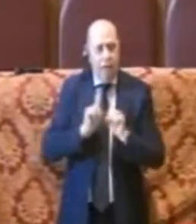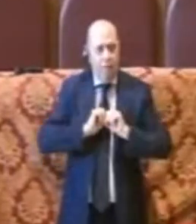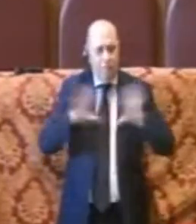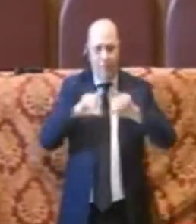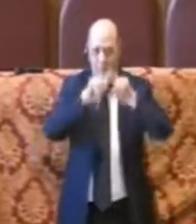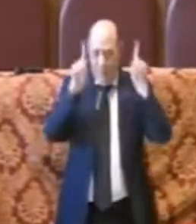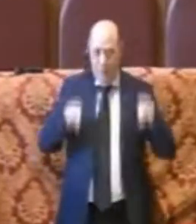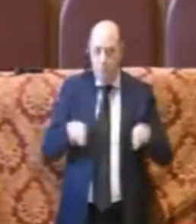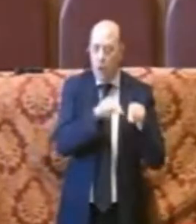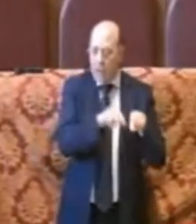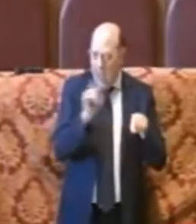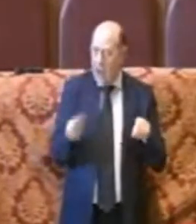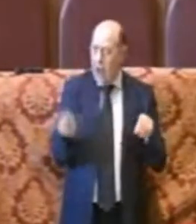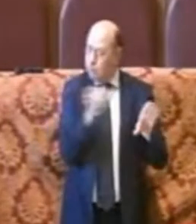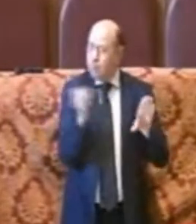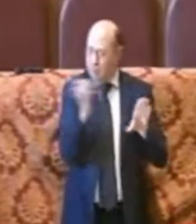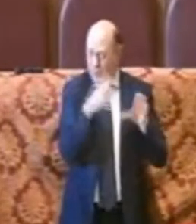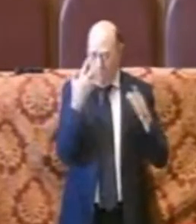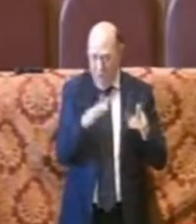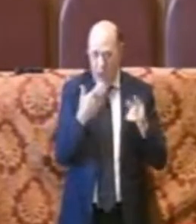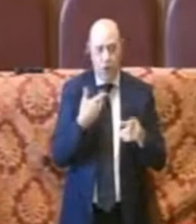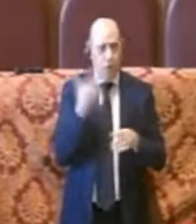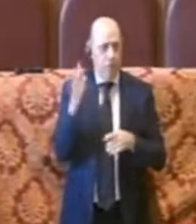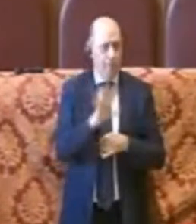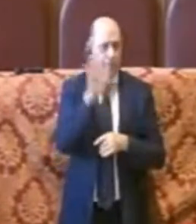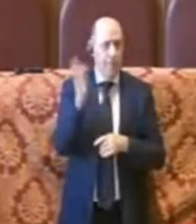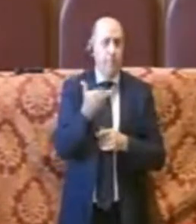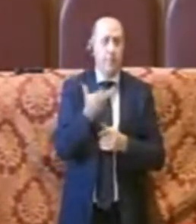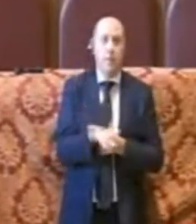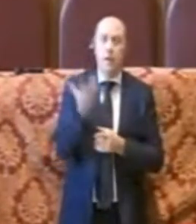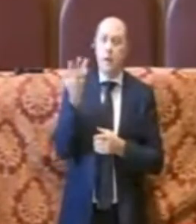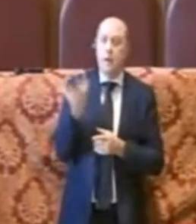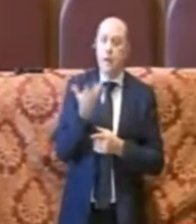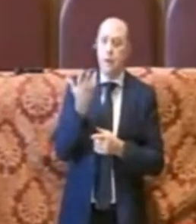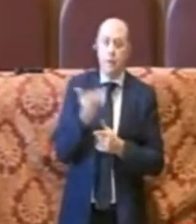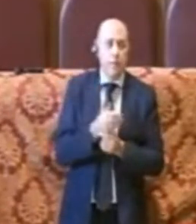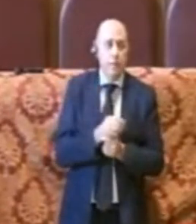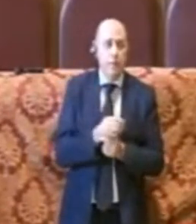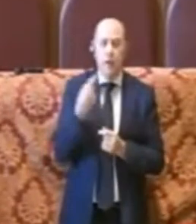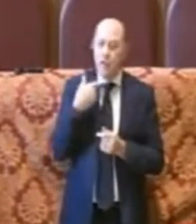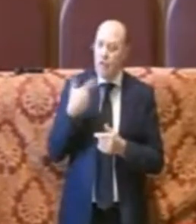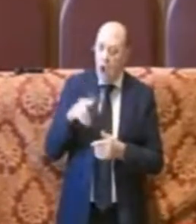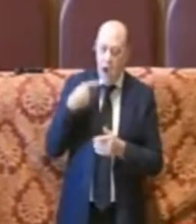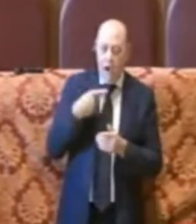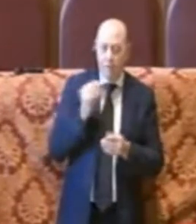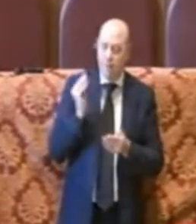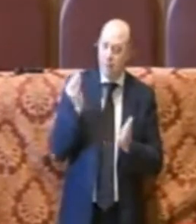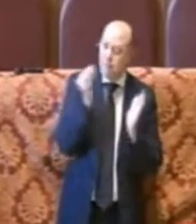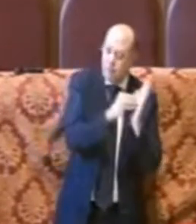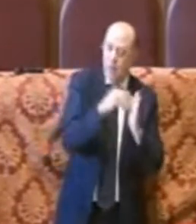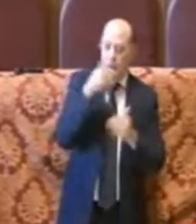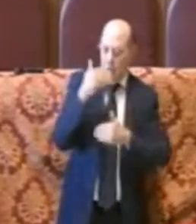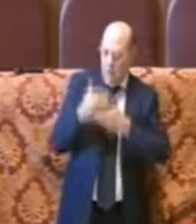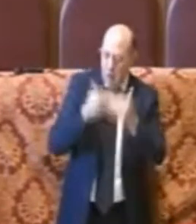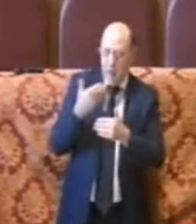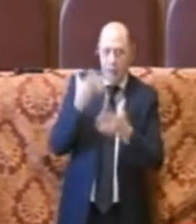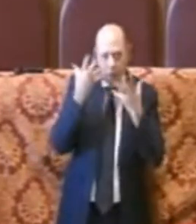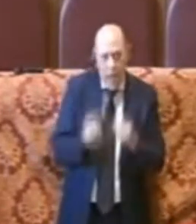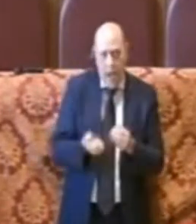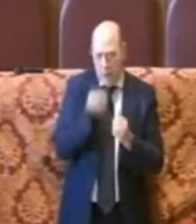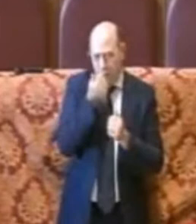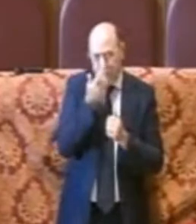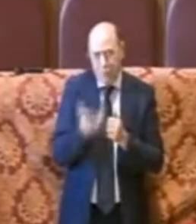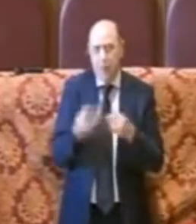sul portale di Roma Capitale, stiamo parlando di un processo che ha visto un numero elevatissimo insomma,